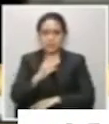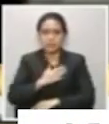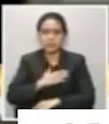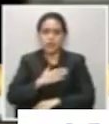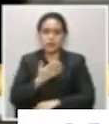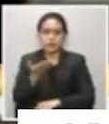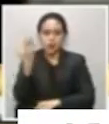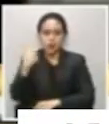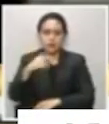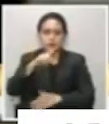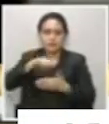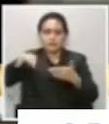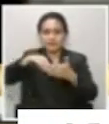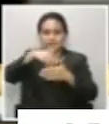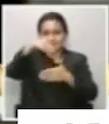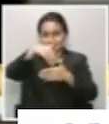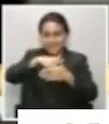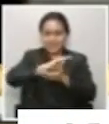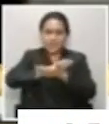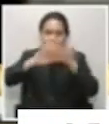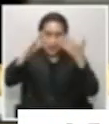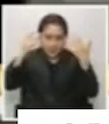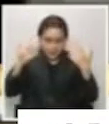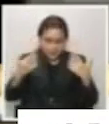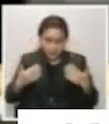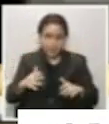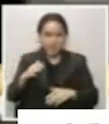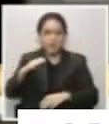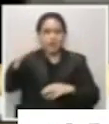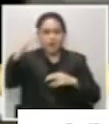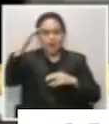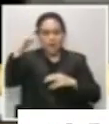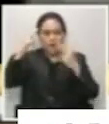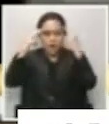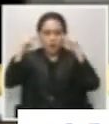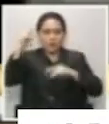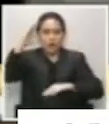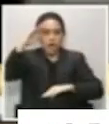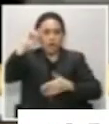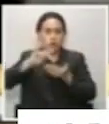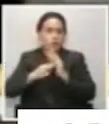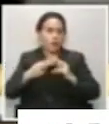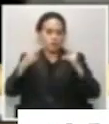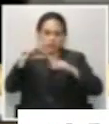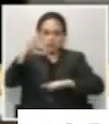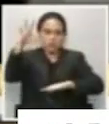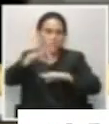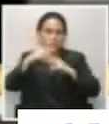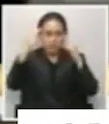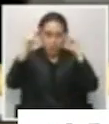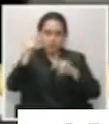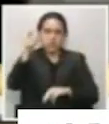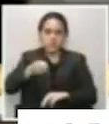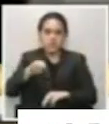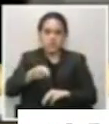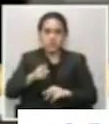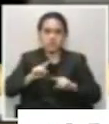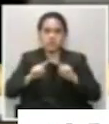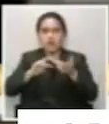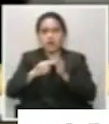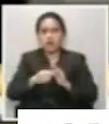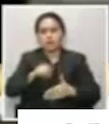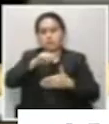บพลเอกประยุทธ์ก็ได้เป็นนายกรัฐมนตรีจริงๆทั้งที่ท่านไม่ได้ลงเลือกตั้งกับเ